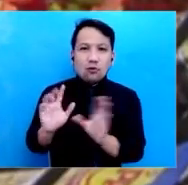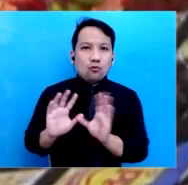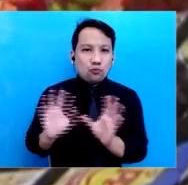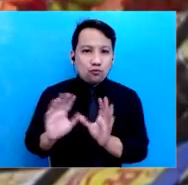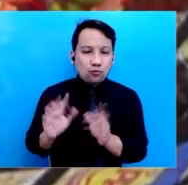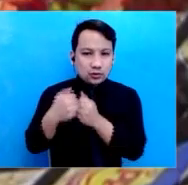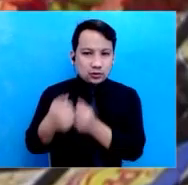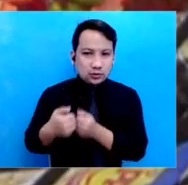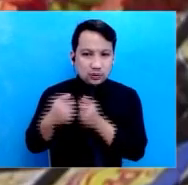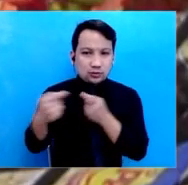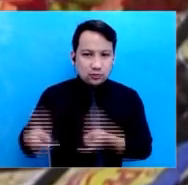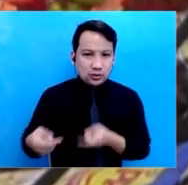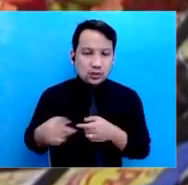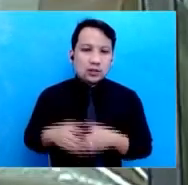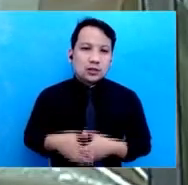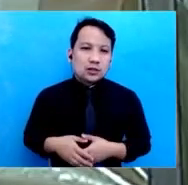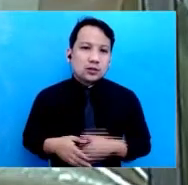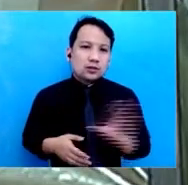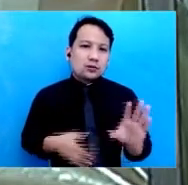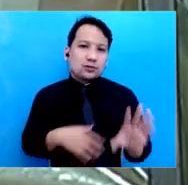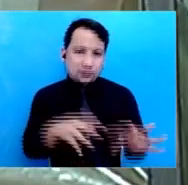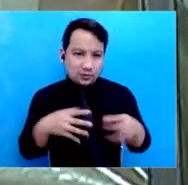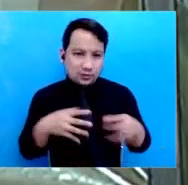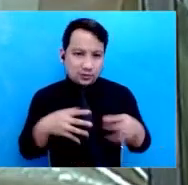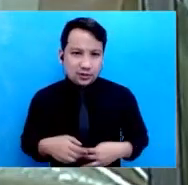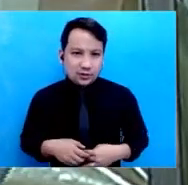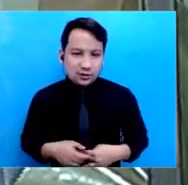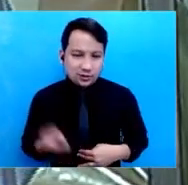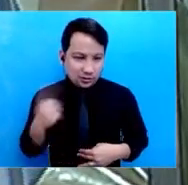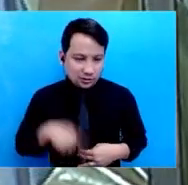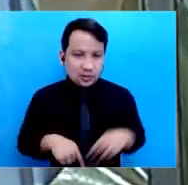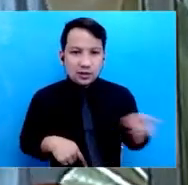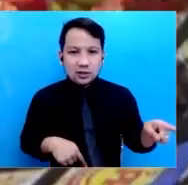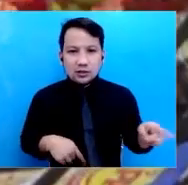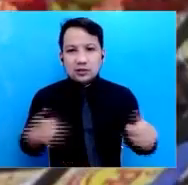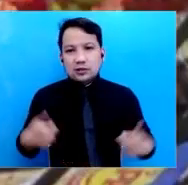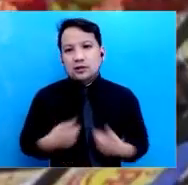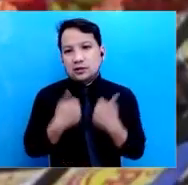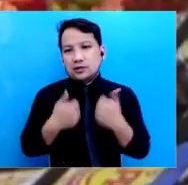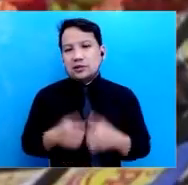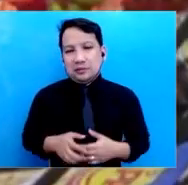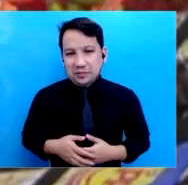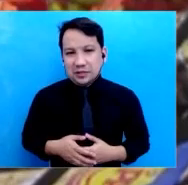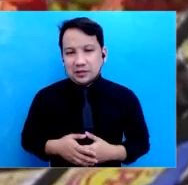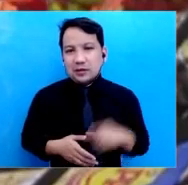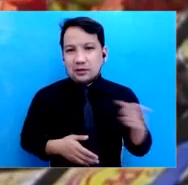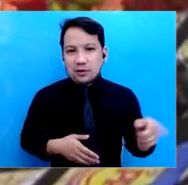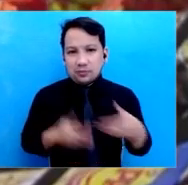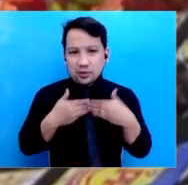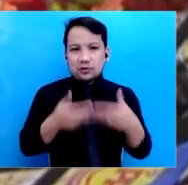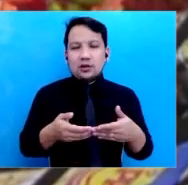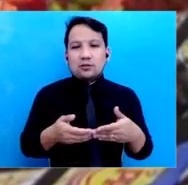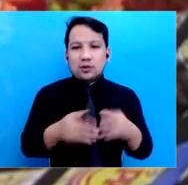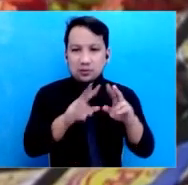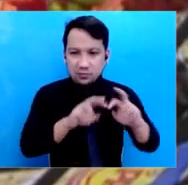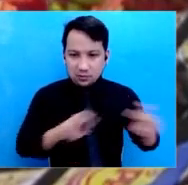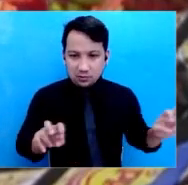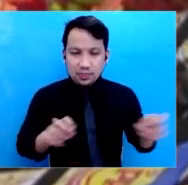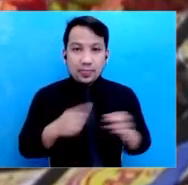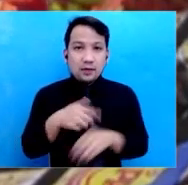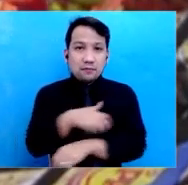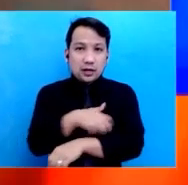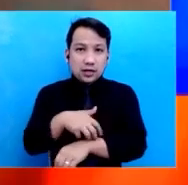manlaban. Huwag niyo ang gayahin. Baka maano pa kayo, aksidente pa. Tuloy-tuloy naman ang investigasyon ng Makati